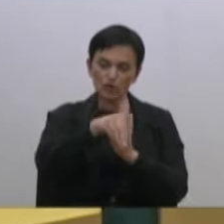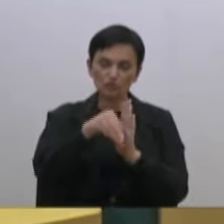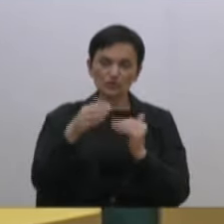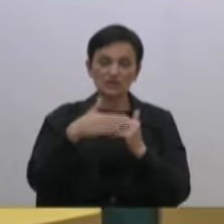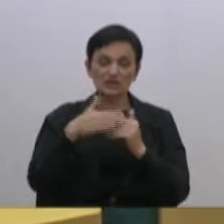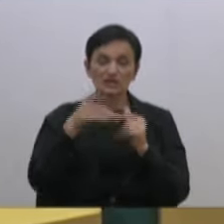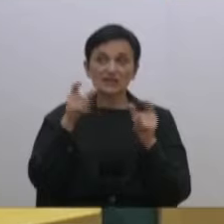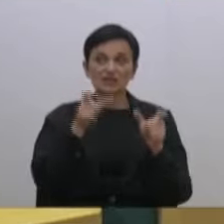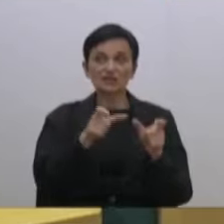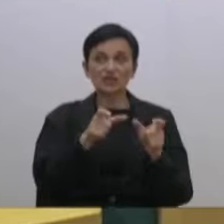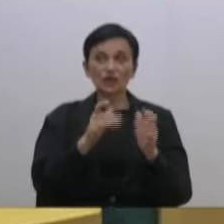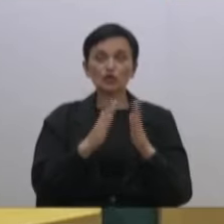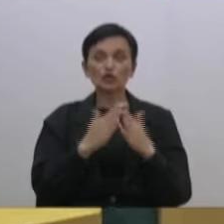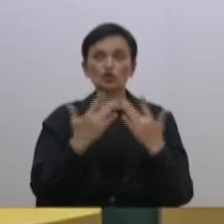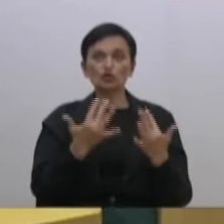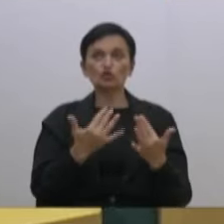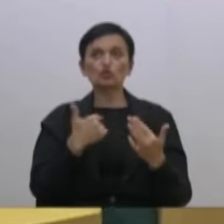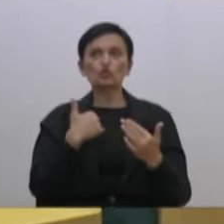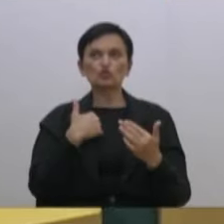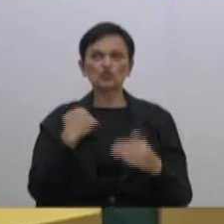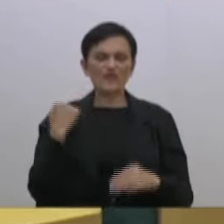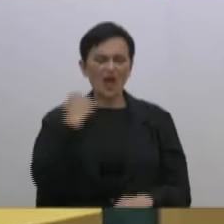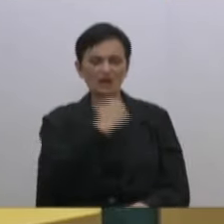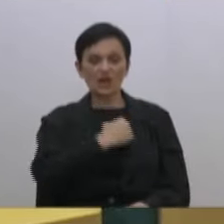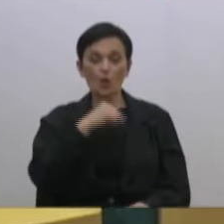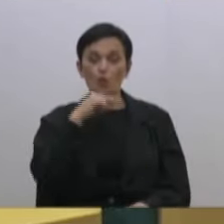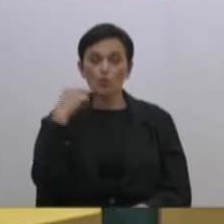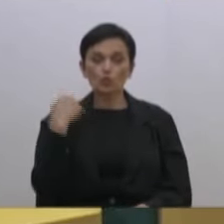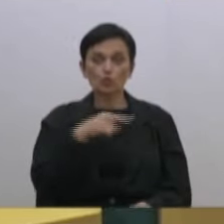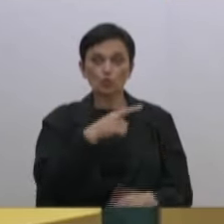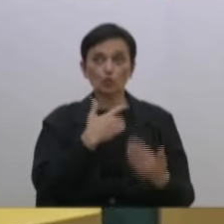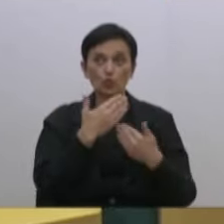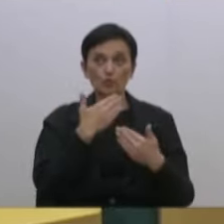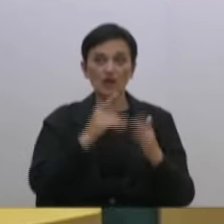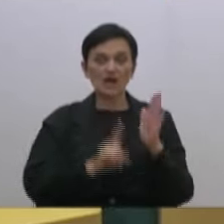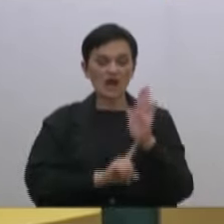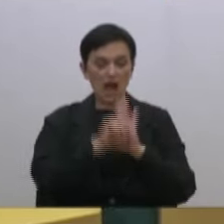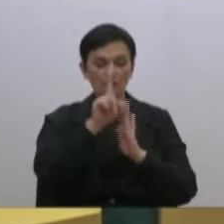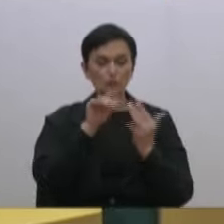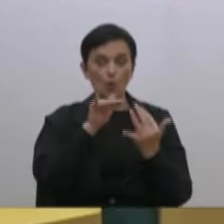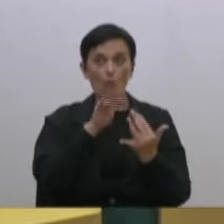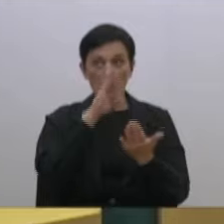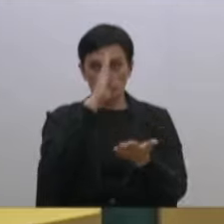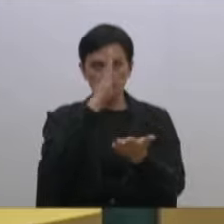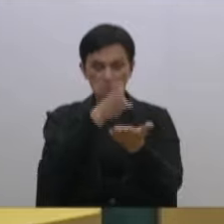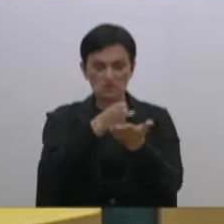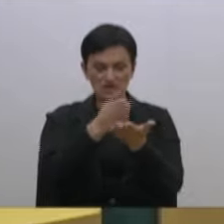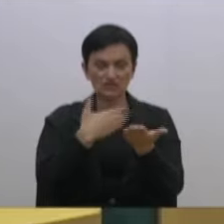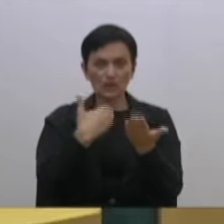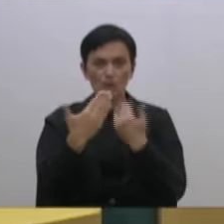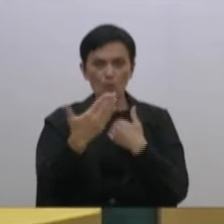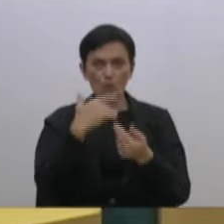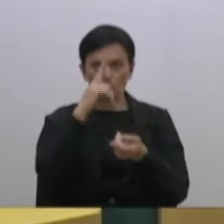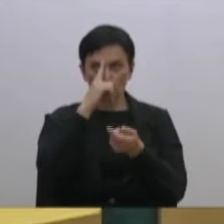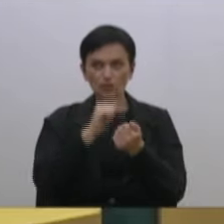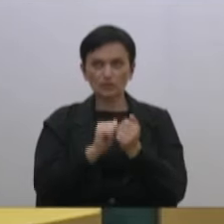ყველაზე მეტად ითხოვენ, რომ ჩვენ ვიყოთ აგრესიულები რუსეთის მიმართ, გავხსნათ ომი. პირდაპირ მოწოდებებიც